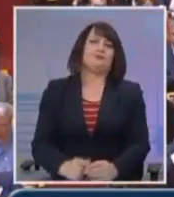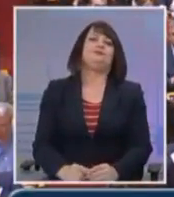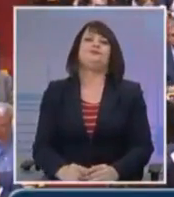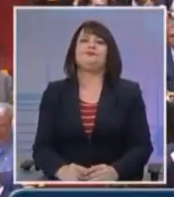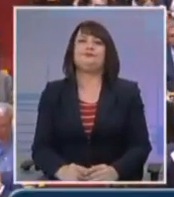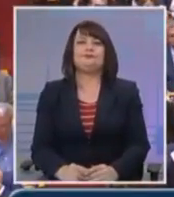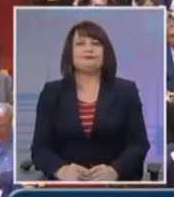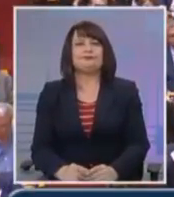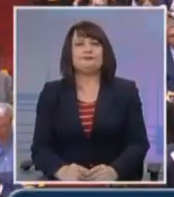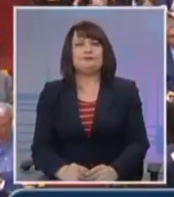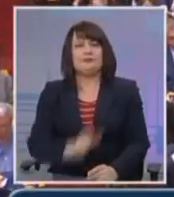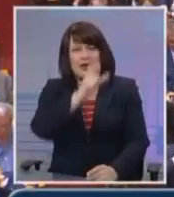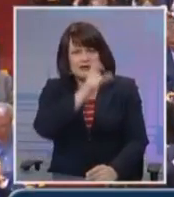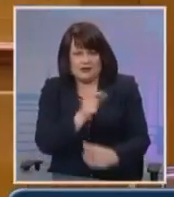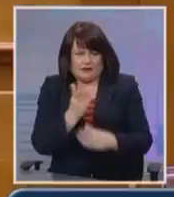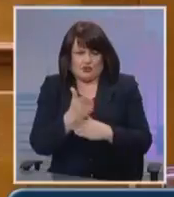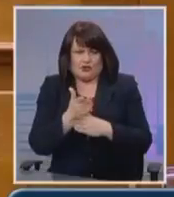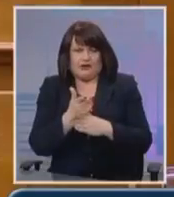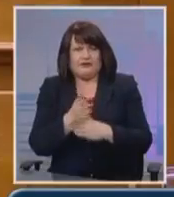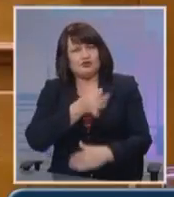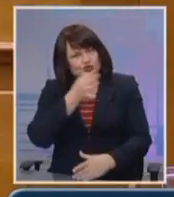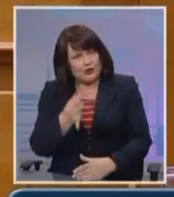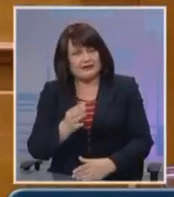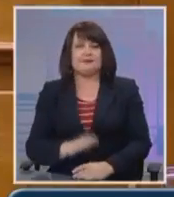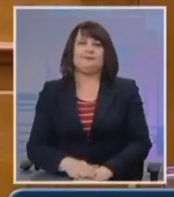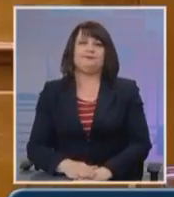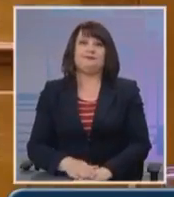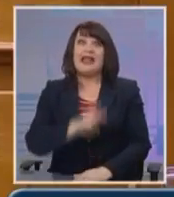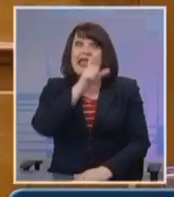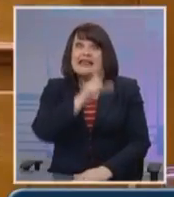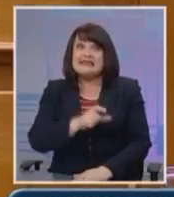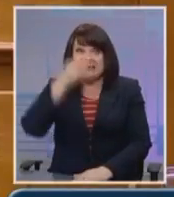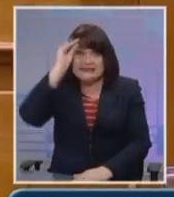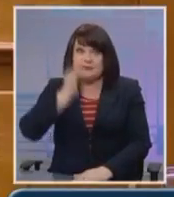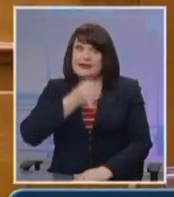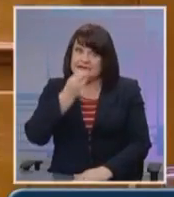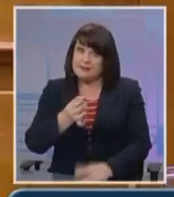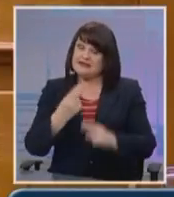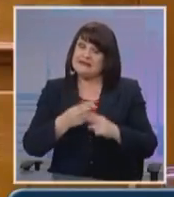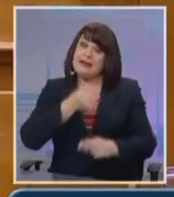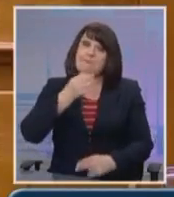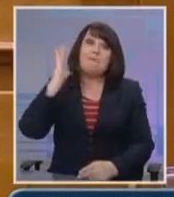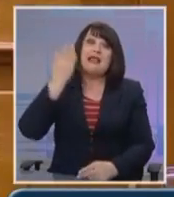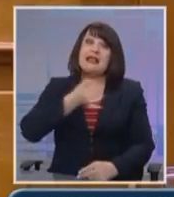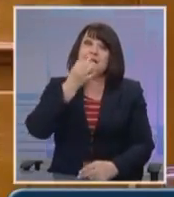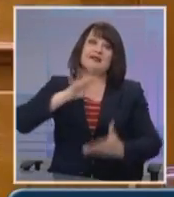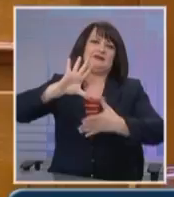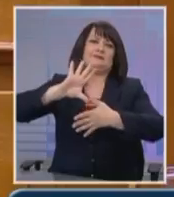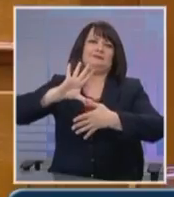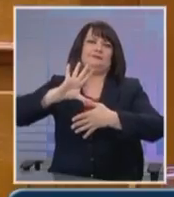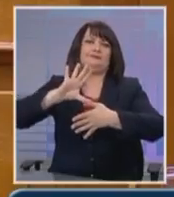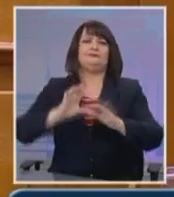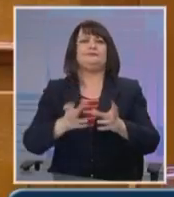Και δεν το έχετε κρύψει εξάλλου. Θέλω να θυμίσω τι δηλώνατε. Έχει μια αξία, ξέρετε. Στο λατινοαμερικάνικο